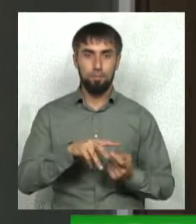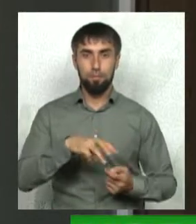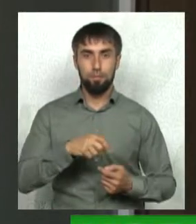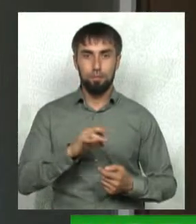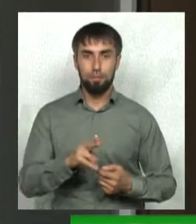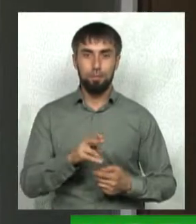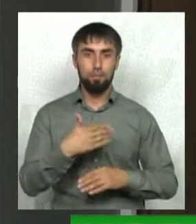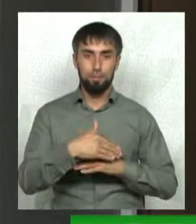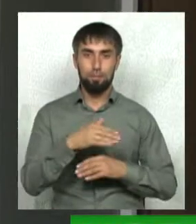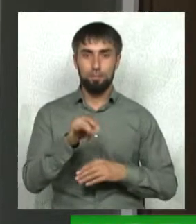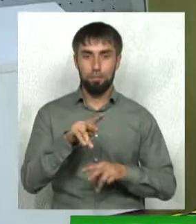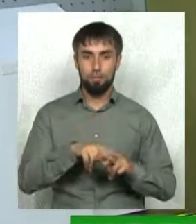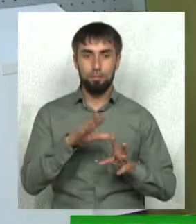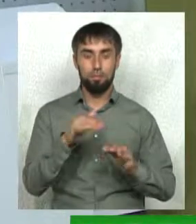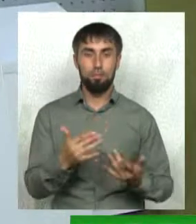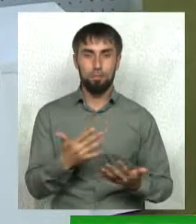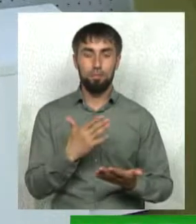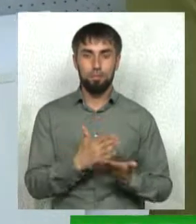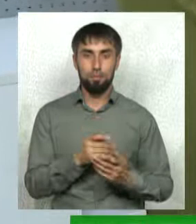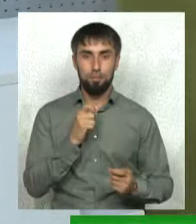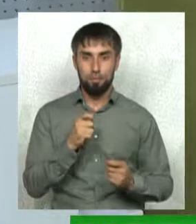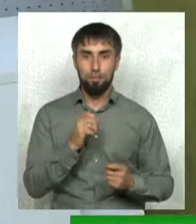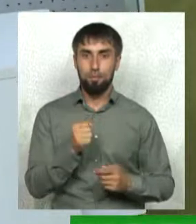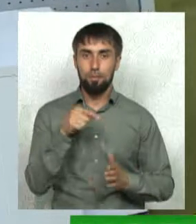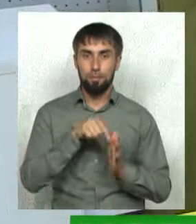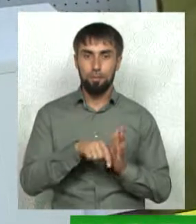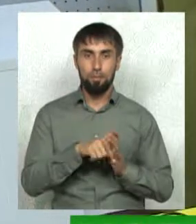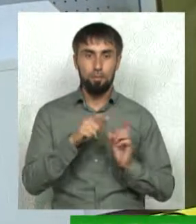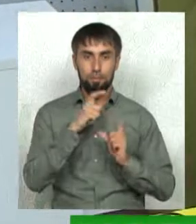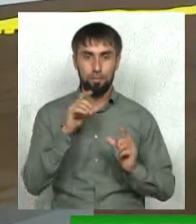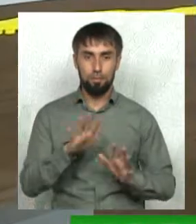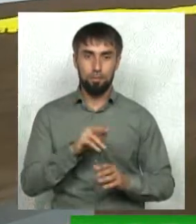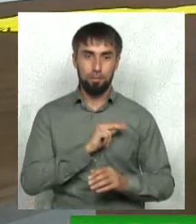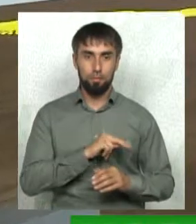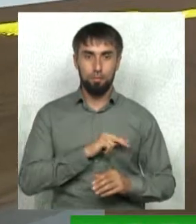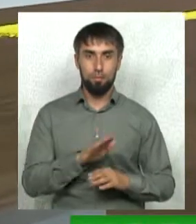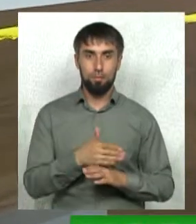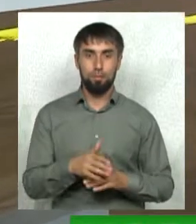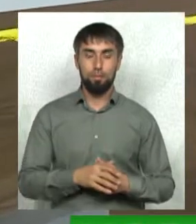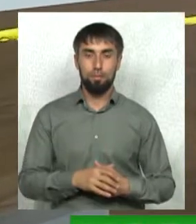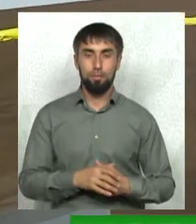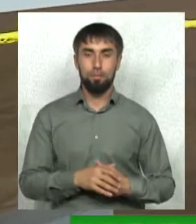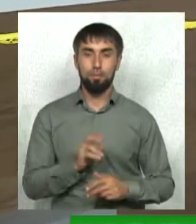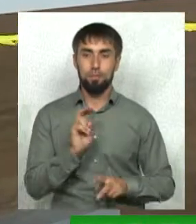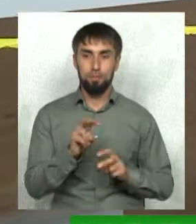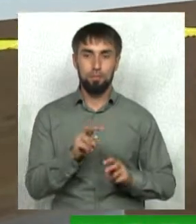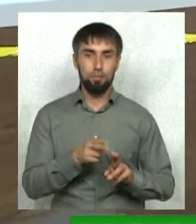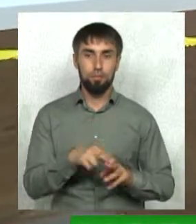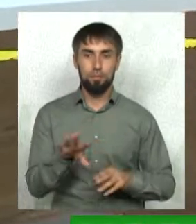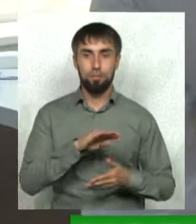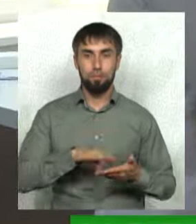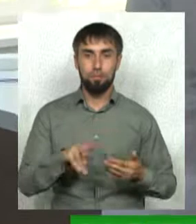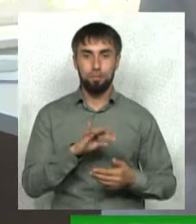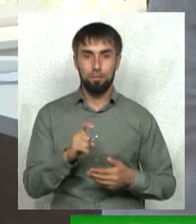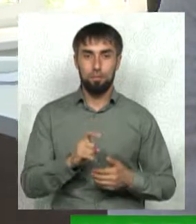Малгобека. Снаружи и тут все требования соблюдены. А вот внутри в масках только работники отделения. Посетители же без